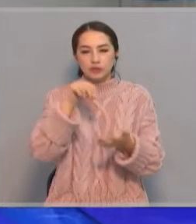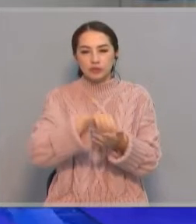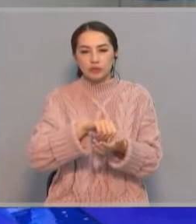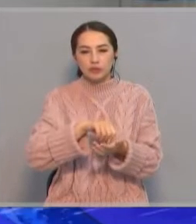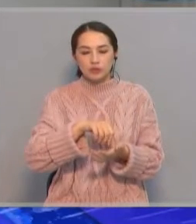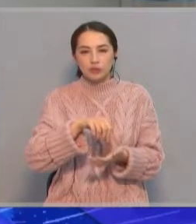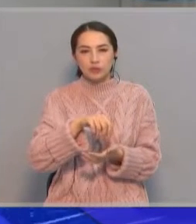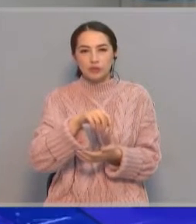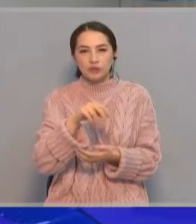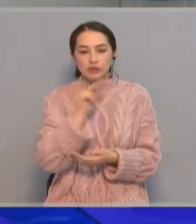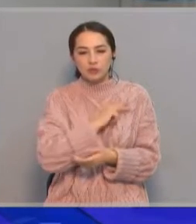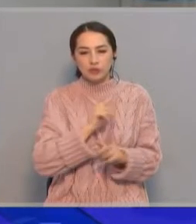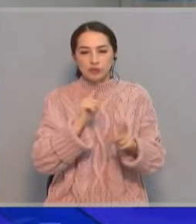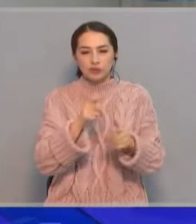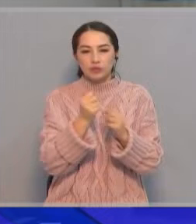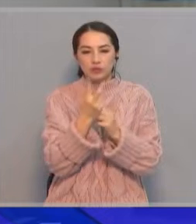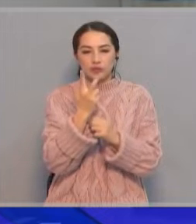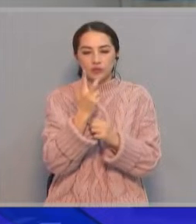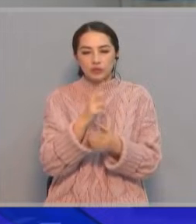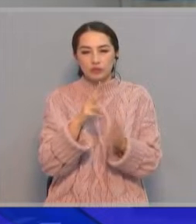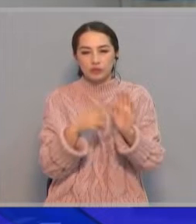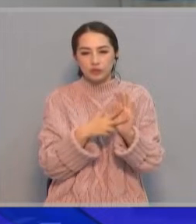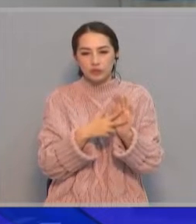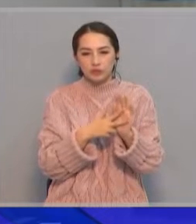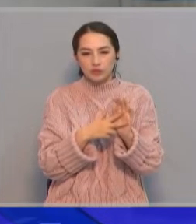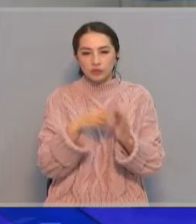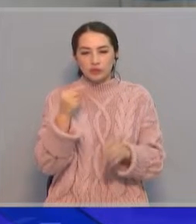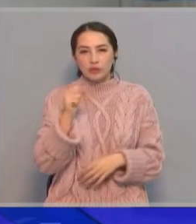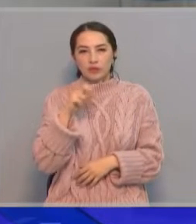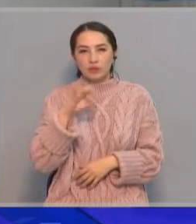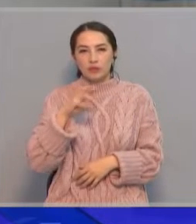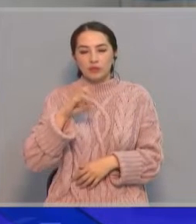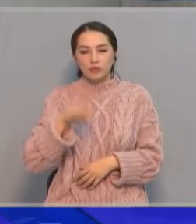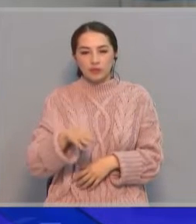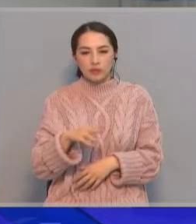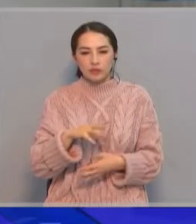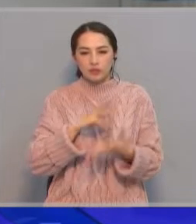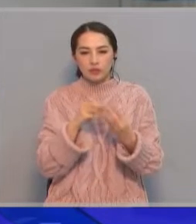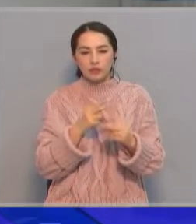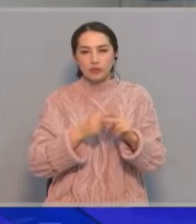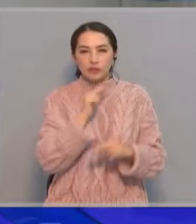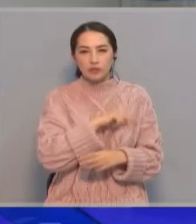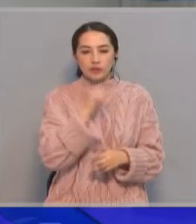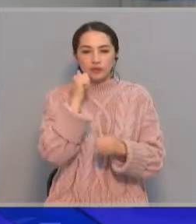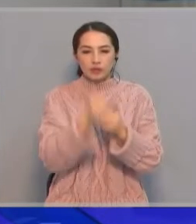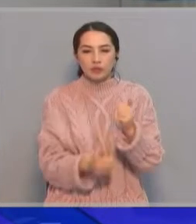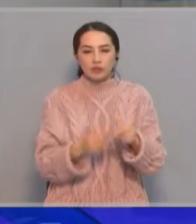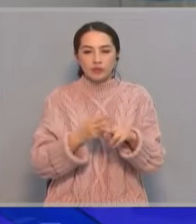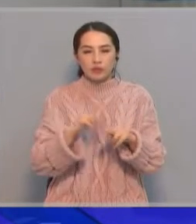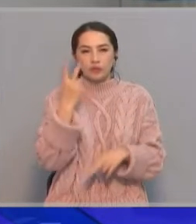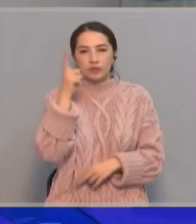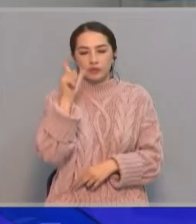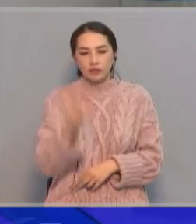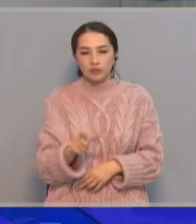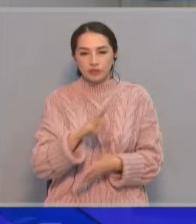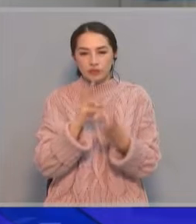службы пробации, трудоустроены 13 и 8 плательщиков алиментов. По квоте Акима на постоянную работу трудоустроено 3